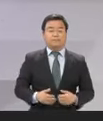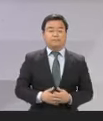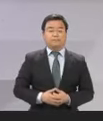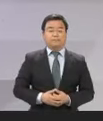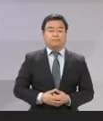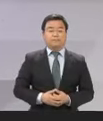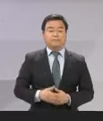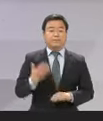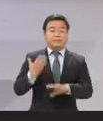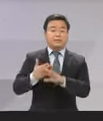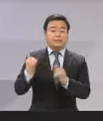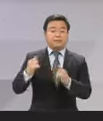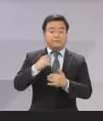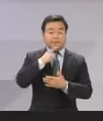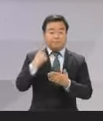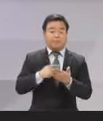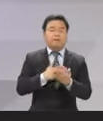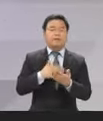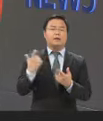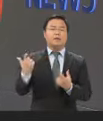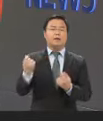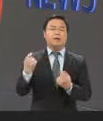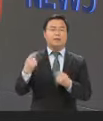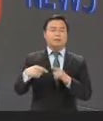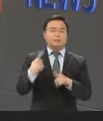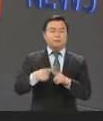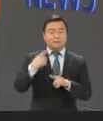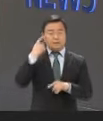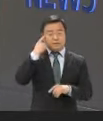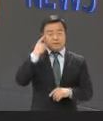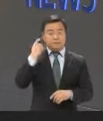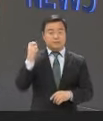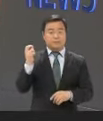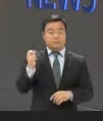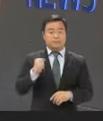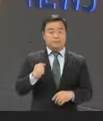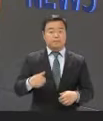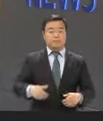시민이 당하는 피해를 내가 당하는 피해처럼 생각을 해야 우리 나라가